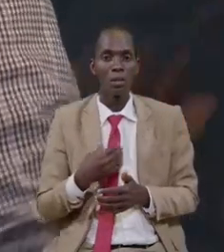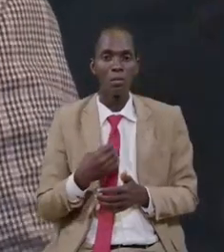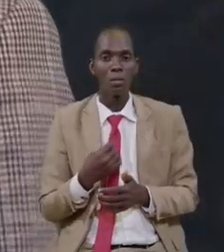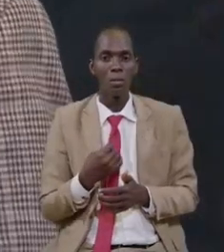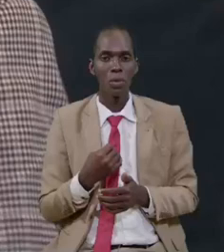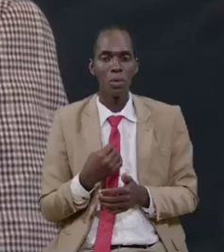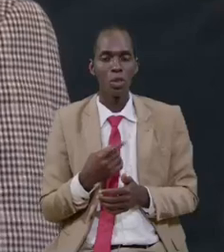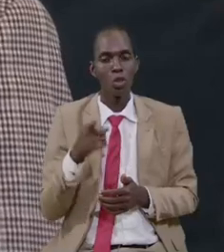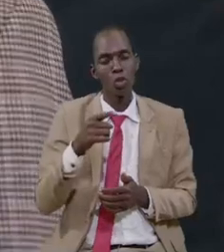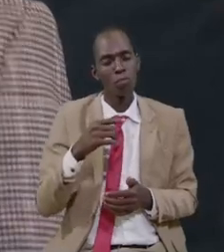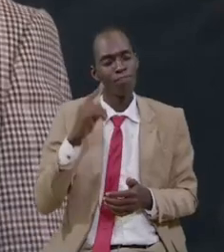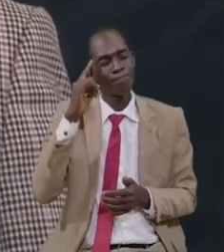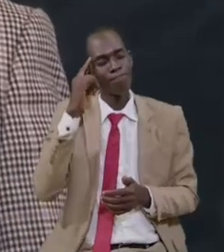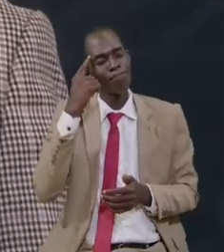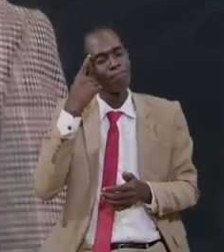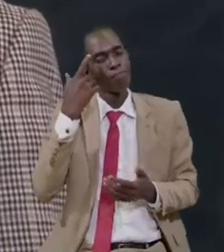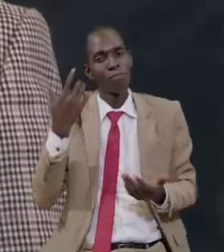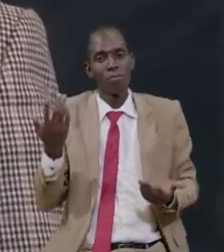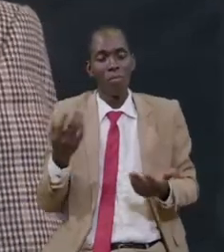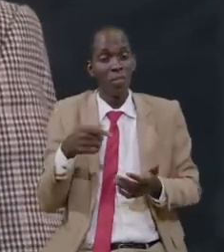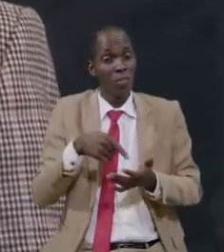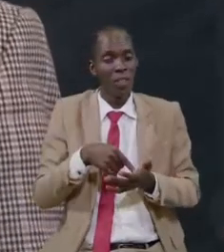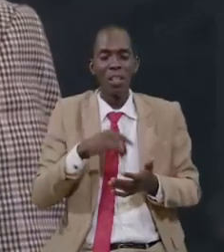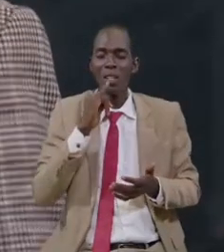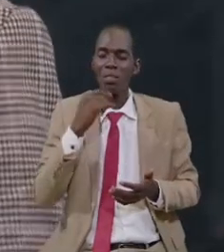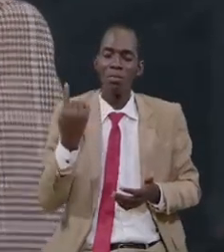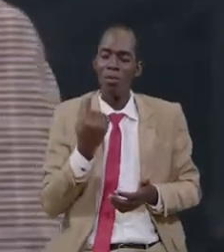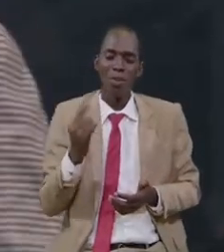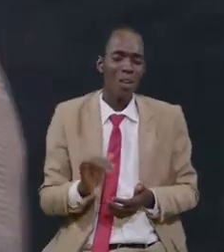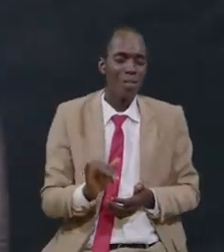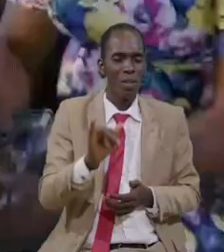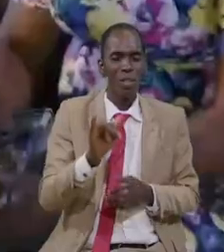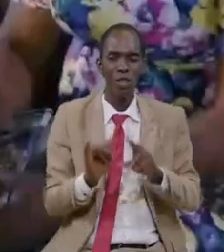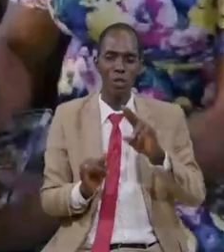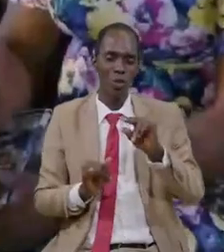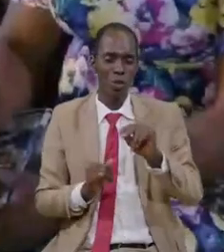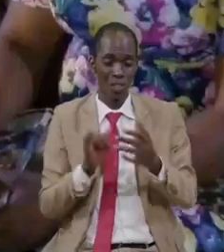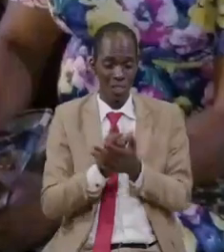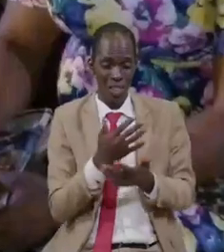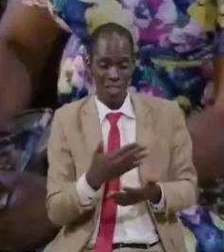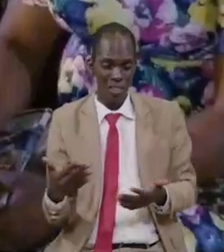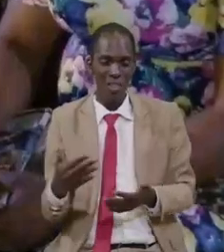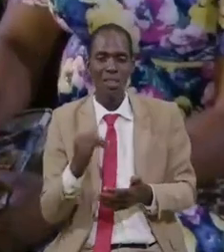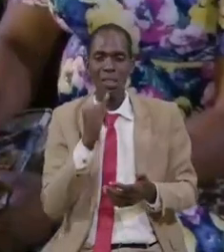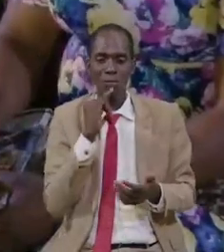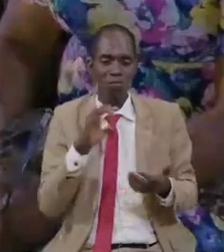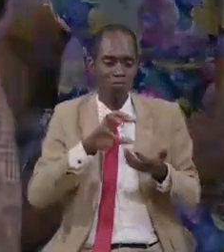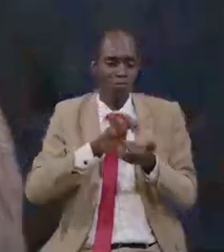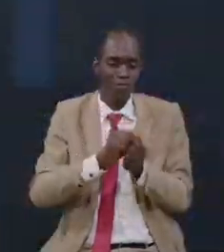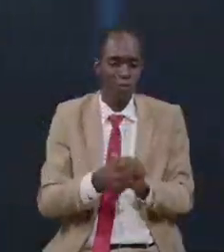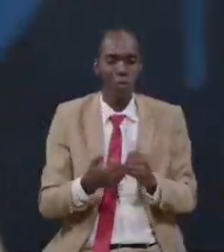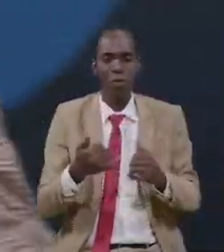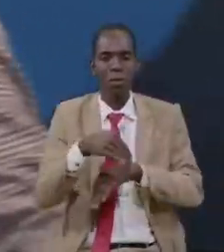Et tu penses que ça c'est pour la vie. Non, cette chose est détruite ce soir. Parce que